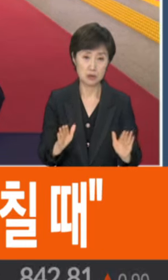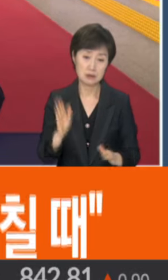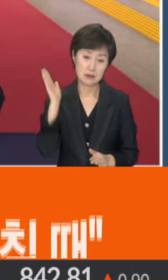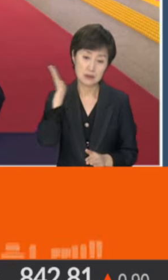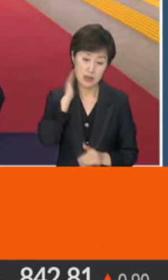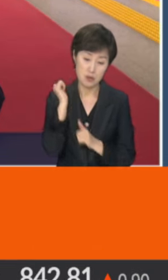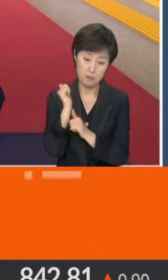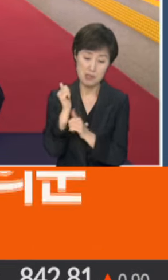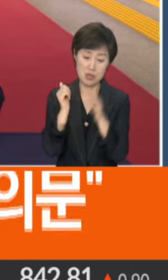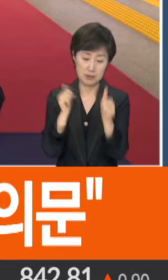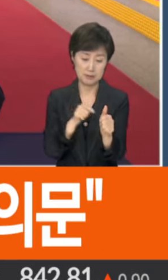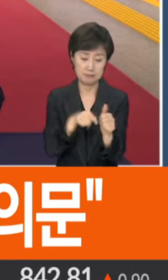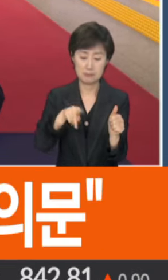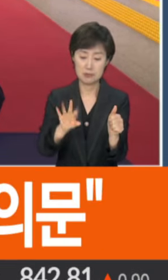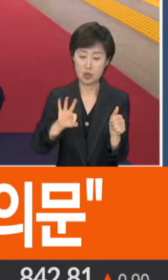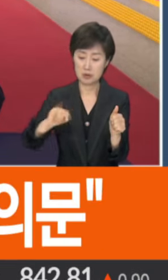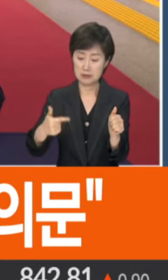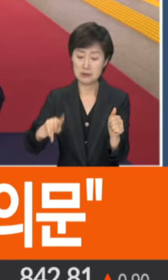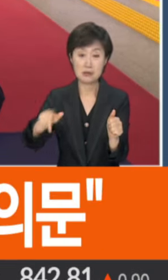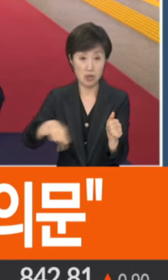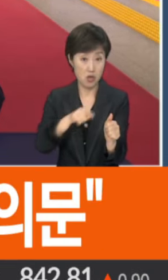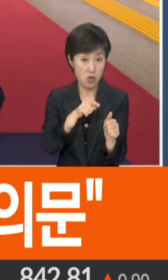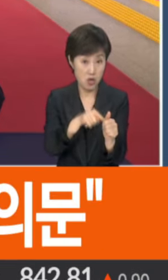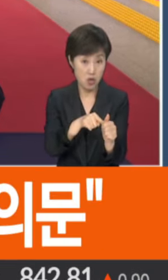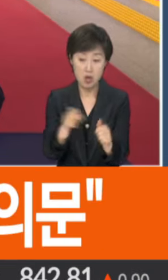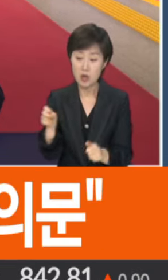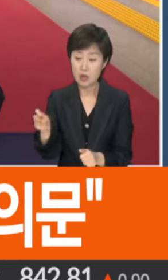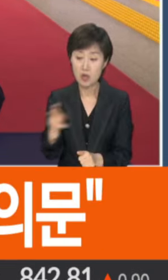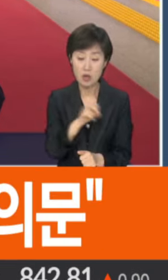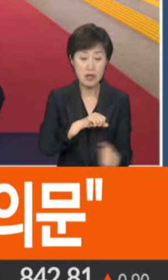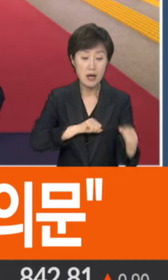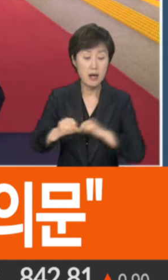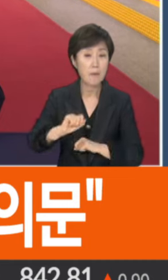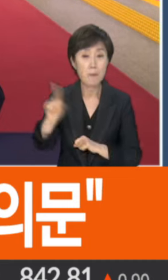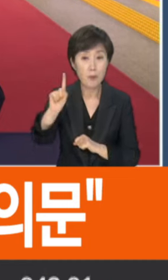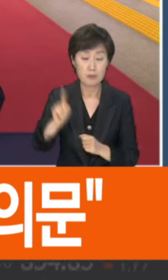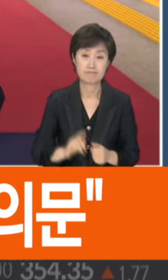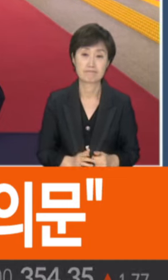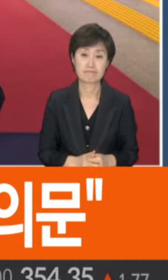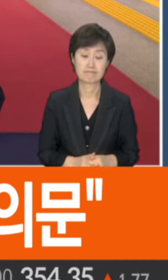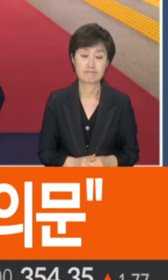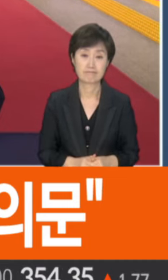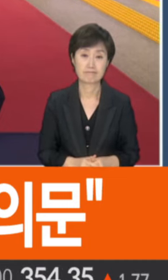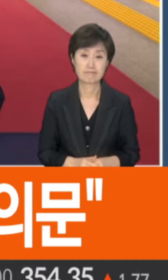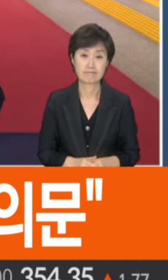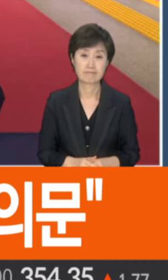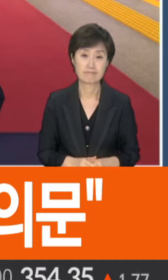장 대통령 비서실장에 대한 정치권의 반응도 속속 나오고